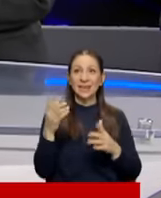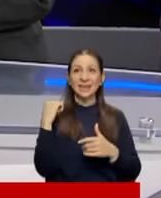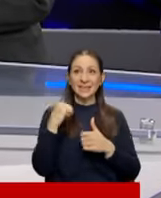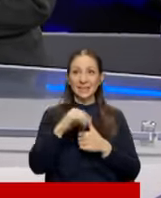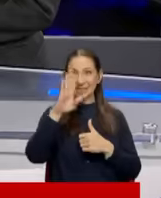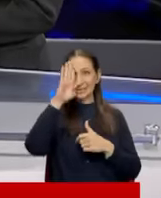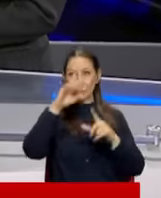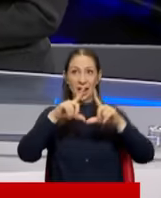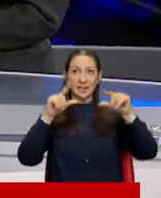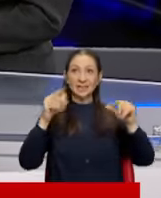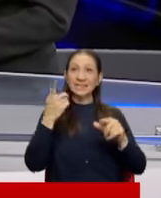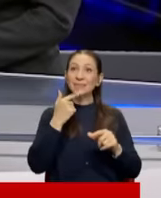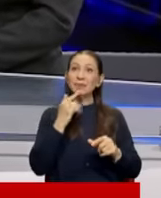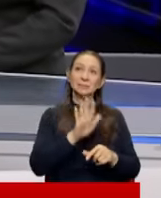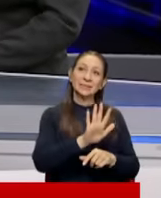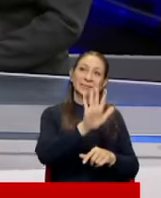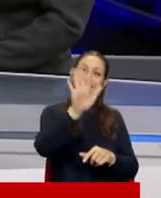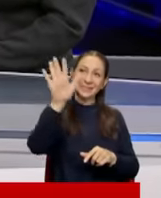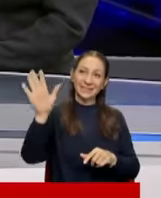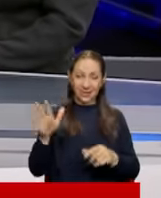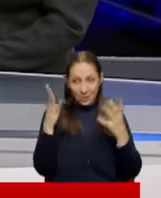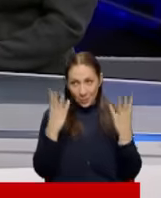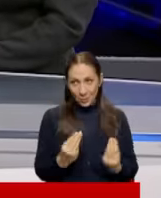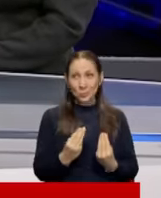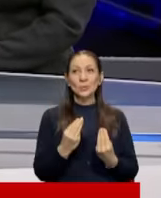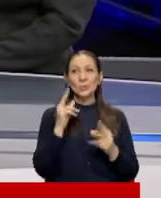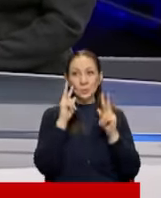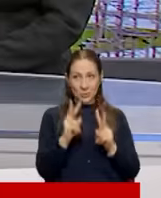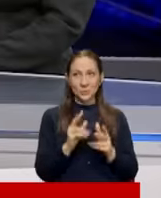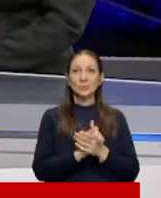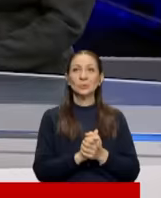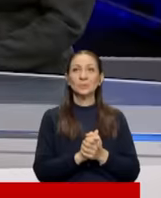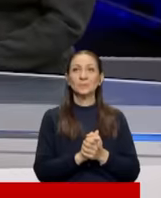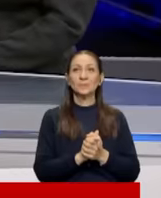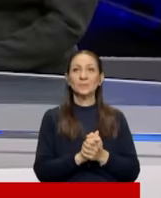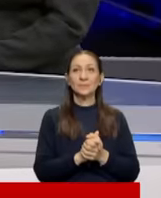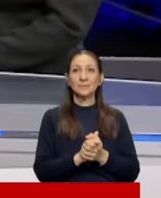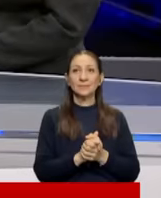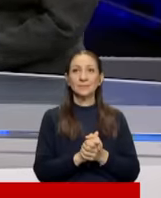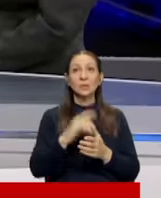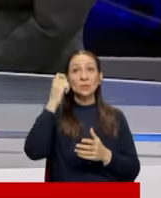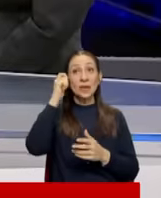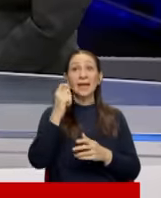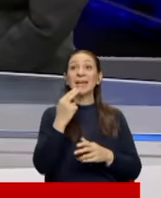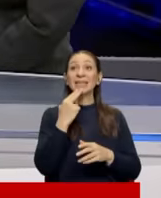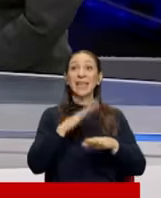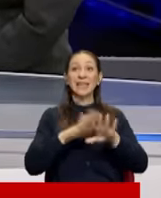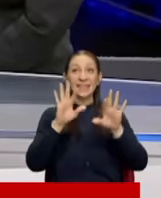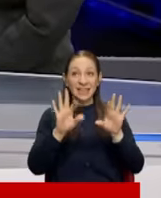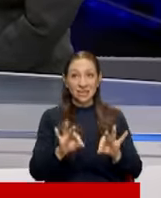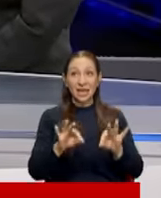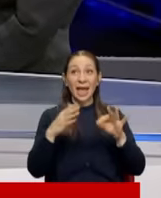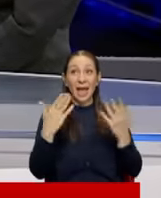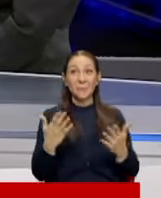yine İstanbul haritasının nasıl eee kırmızıya döndüğünü de görüyorsunuz ekranlarınıza yansıtıyor Üsküdar'a da kadın